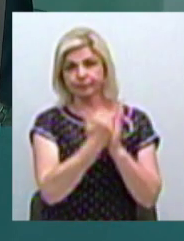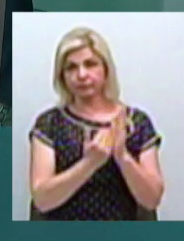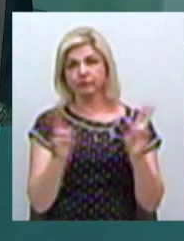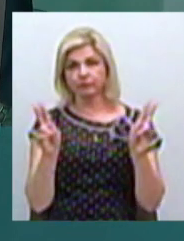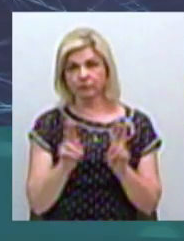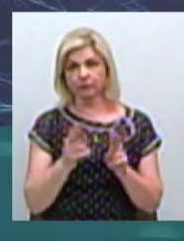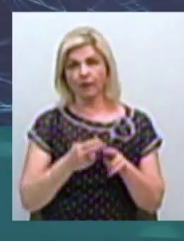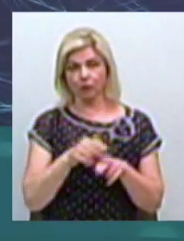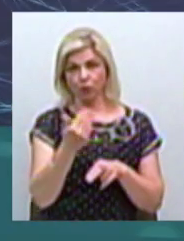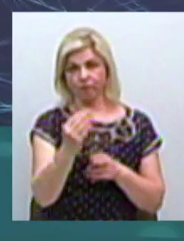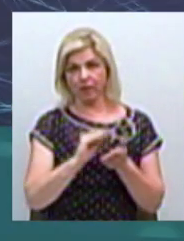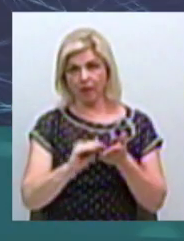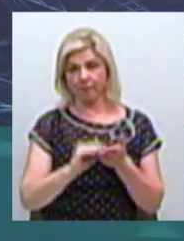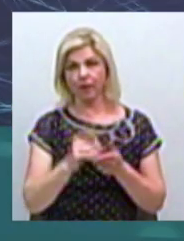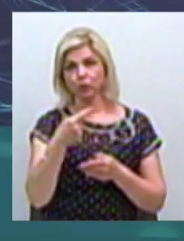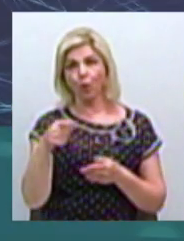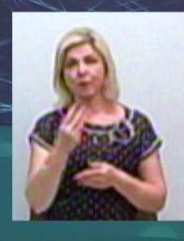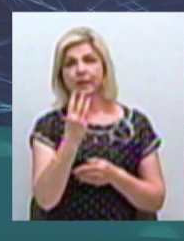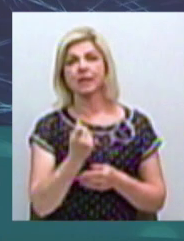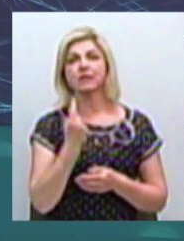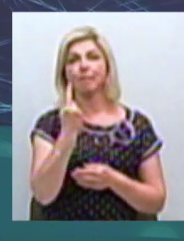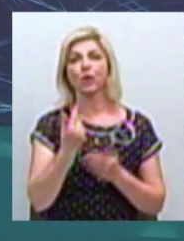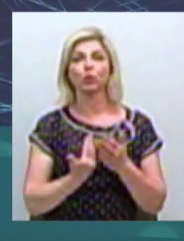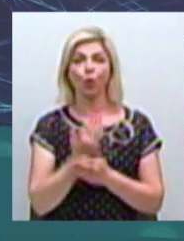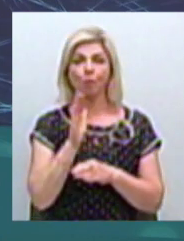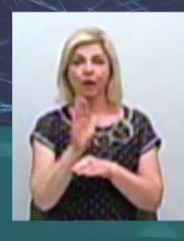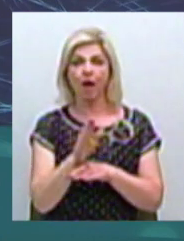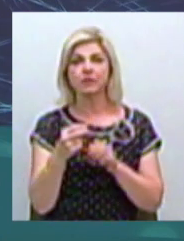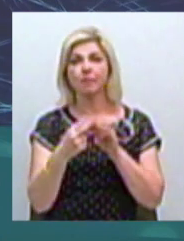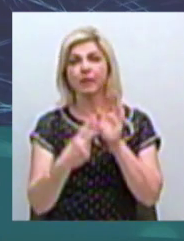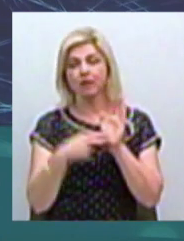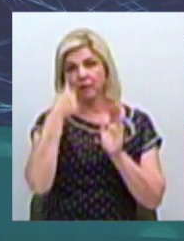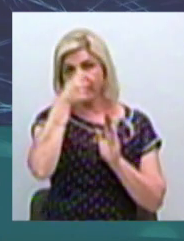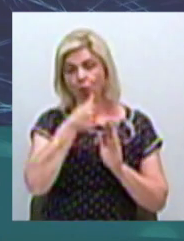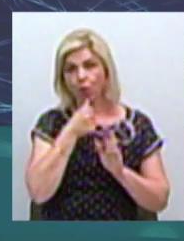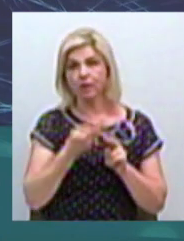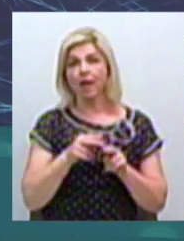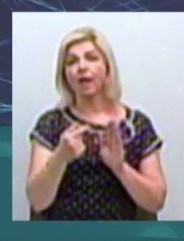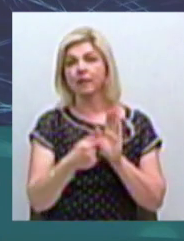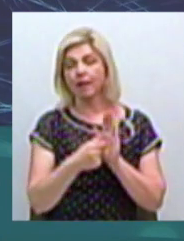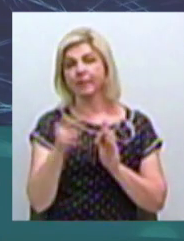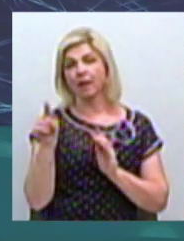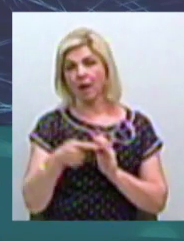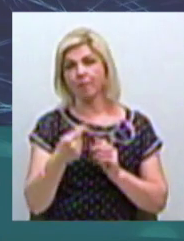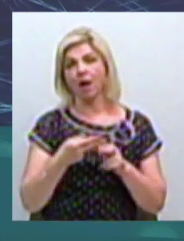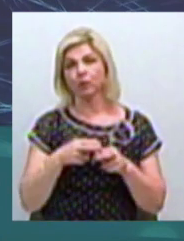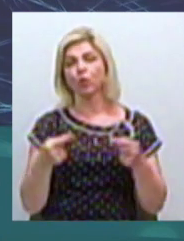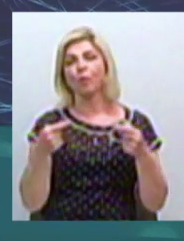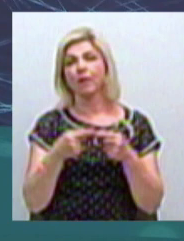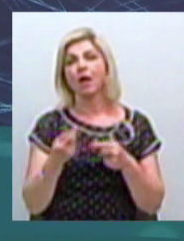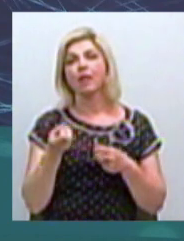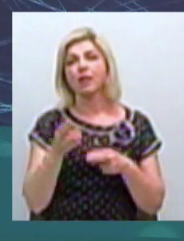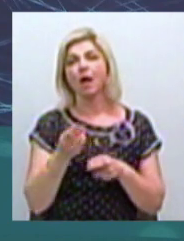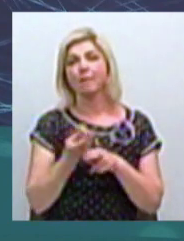вы назвали, 301, вот эти новые приказы 2017 года, по тем требованиям, которые определены для безопасного